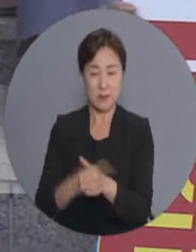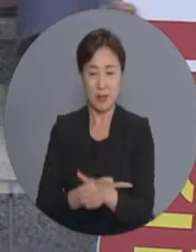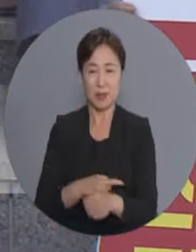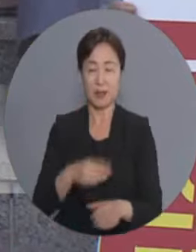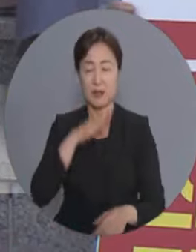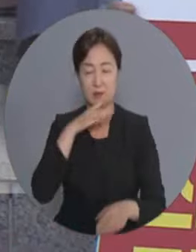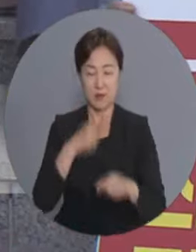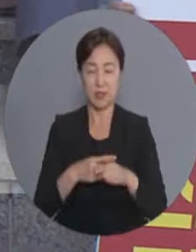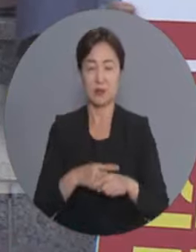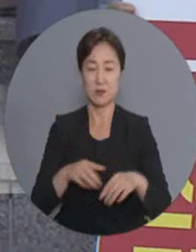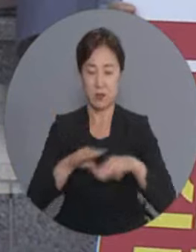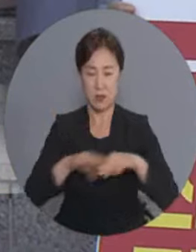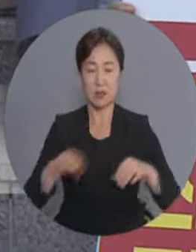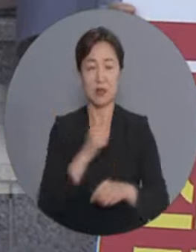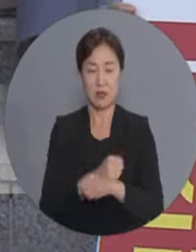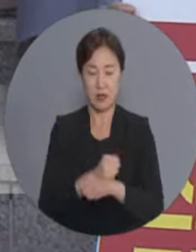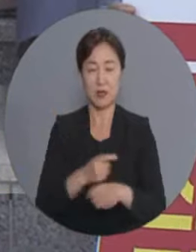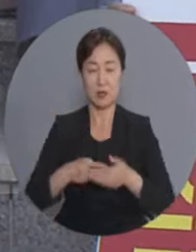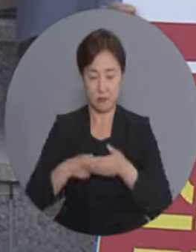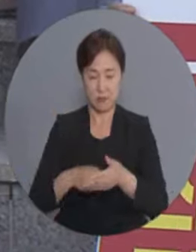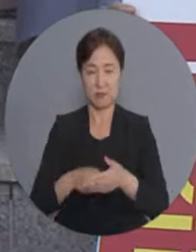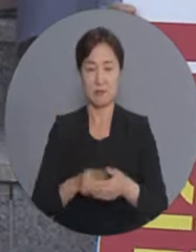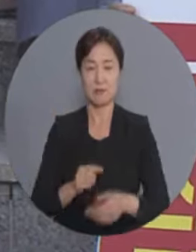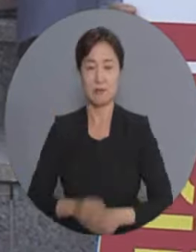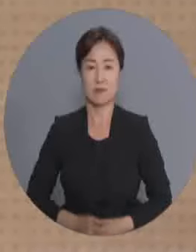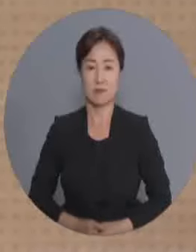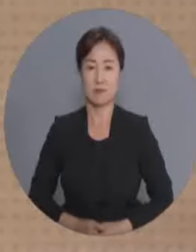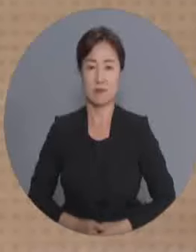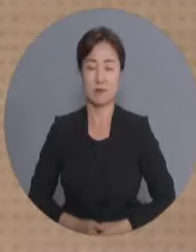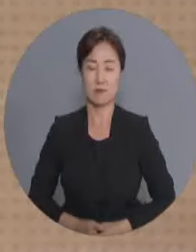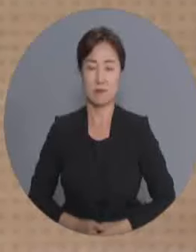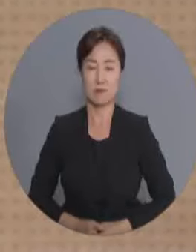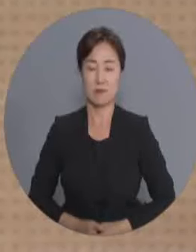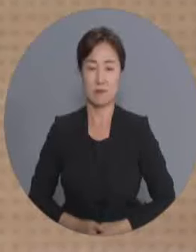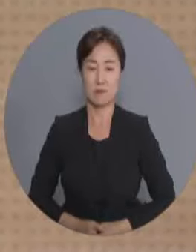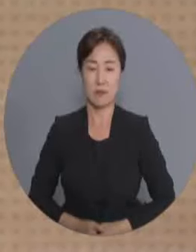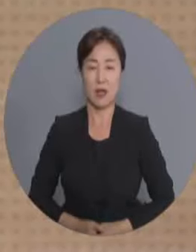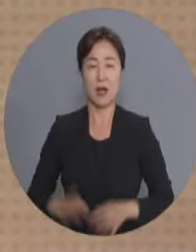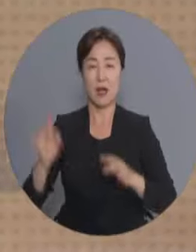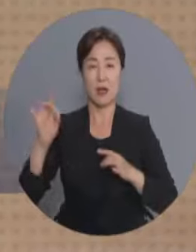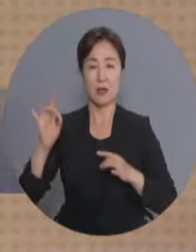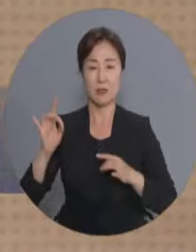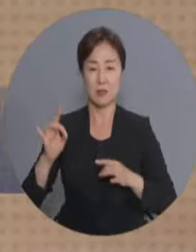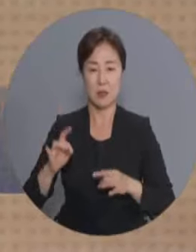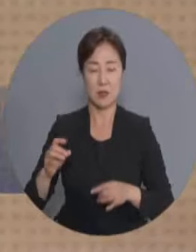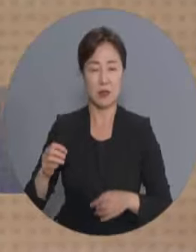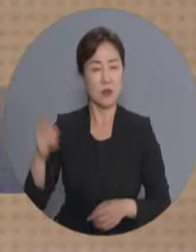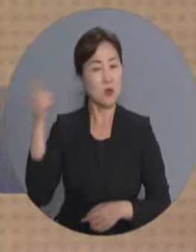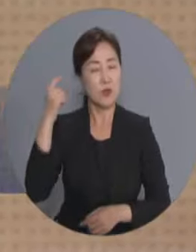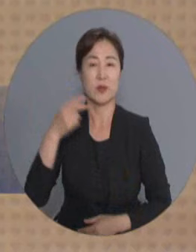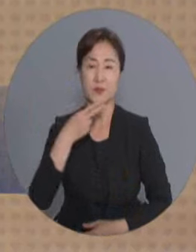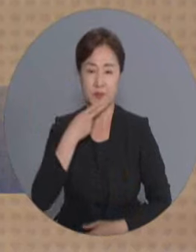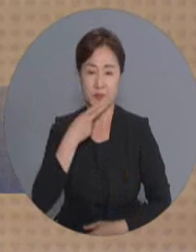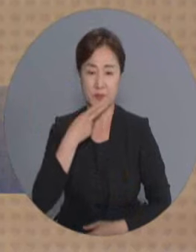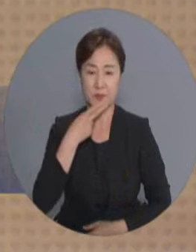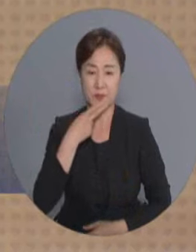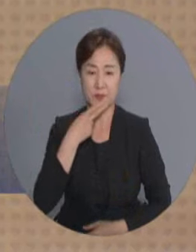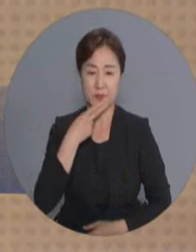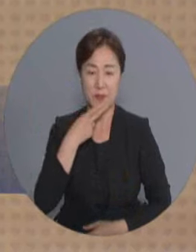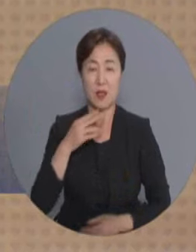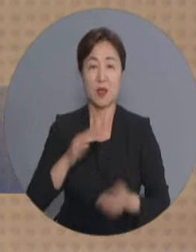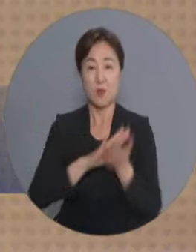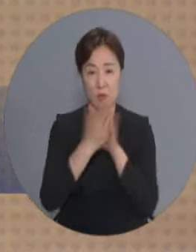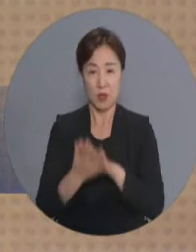합리적으로 풀어가겠다는 강한 추진 의지를 재확인했습니다. 가만히 있으면 아무 소리도 나지 않습니다.